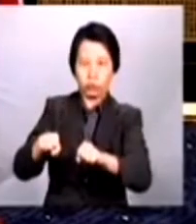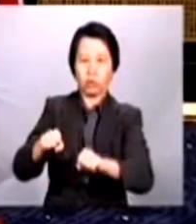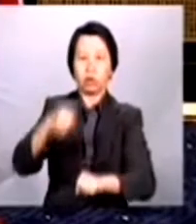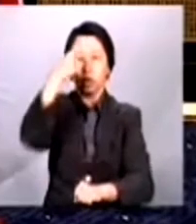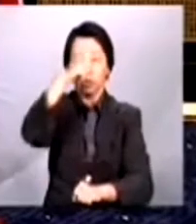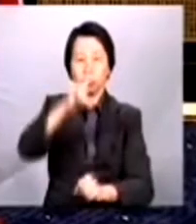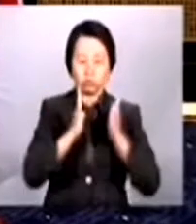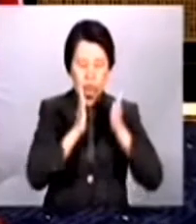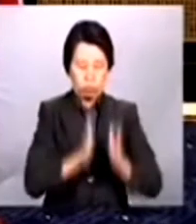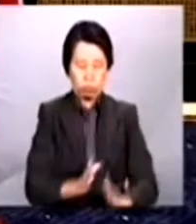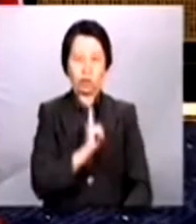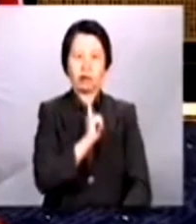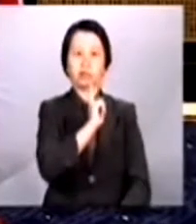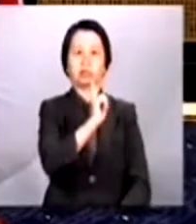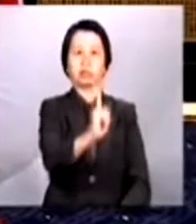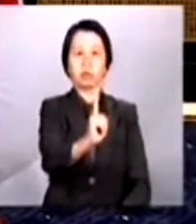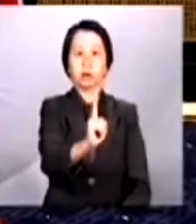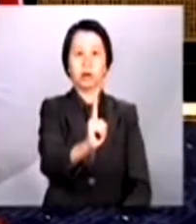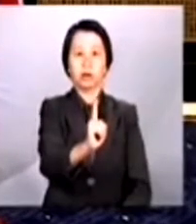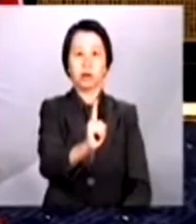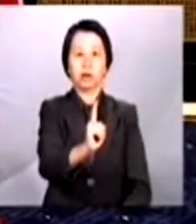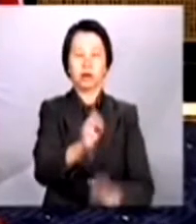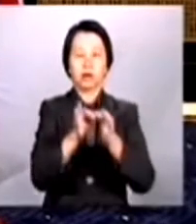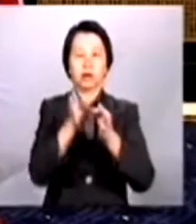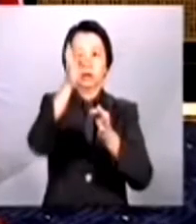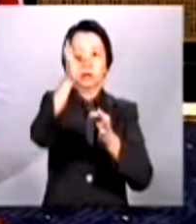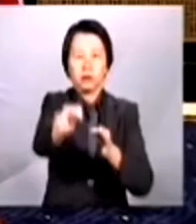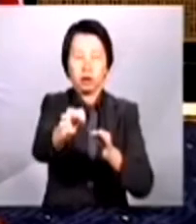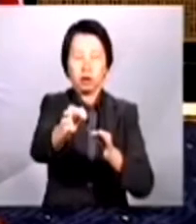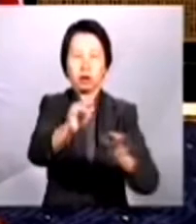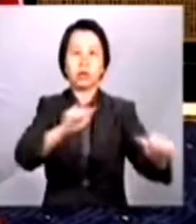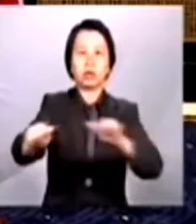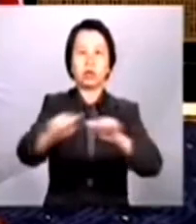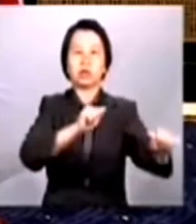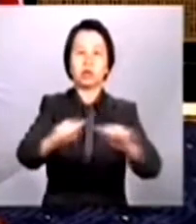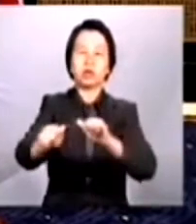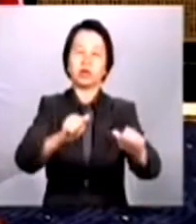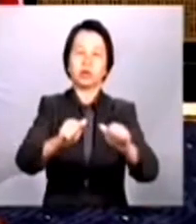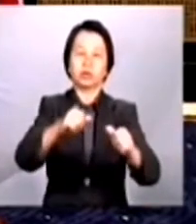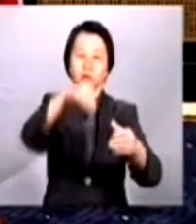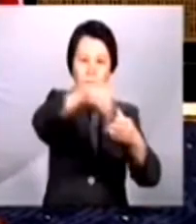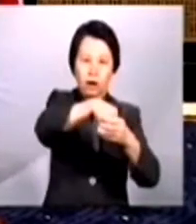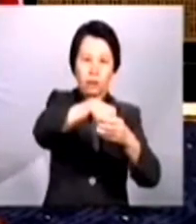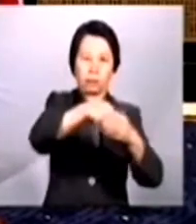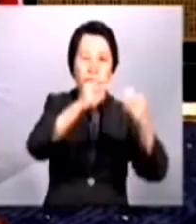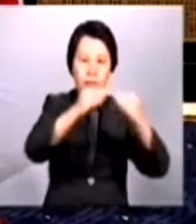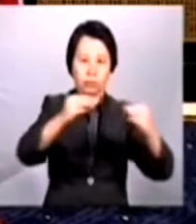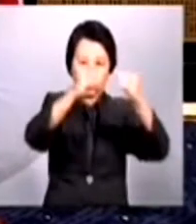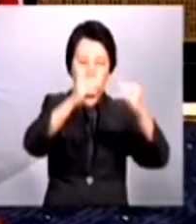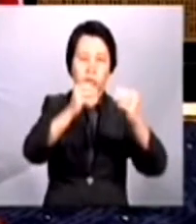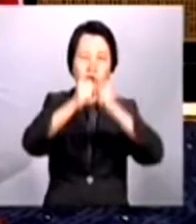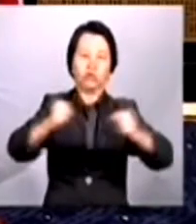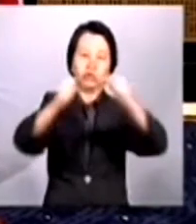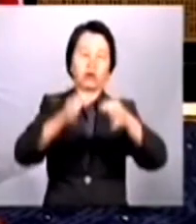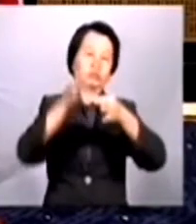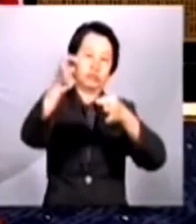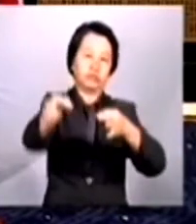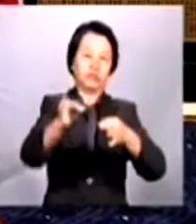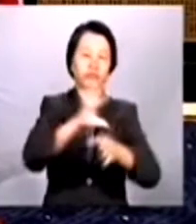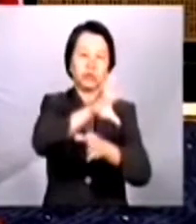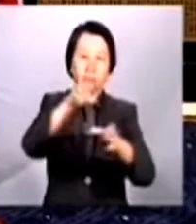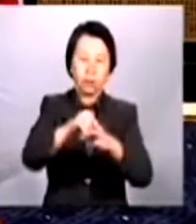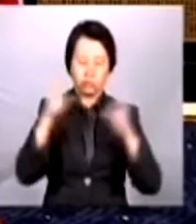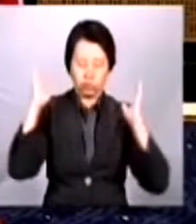untuk umat Islam penangguhan semua aktiviti keagamaan di masjid dan Surau termasuklah